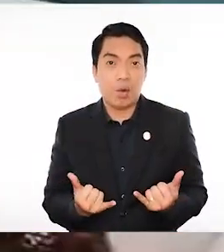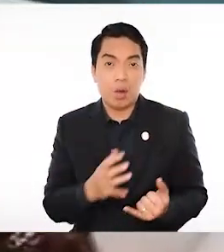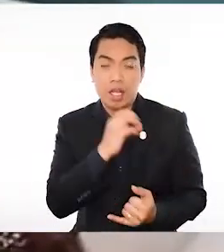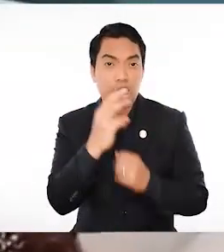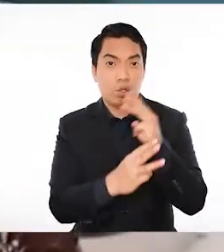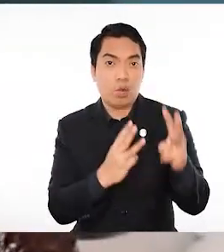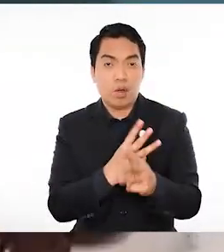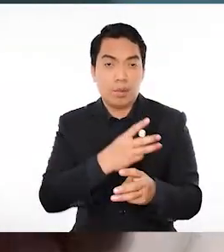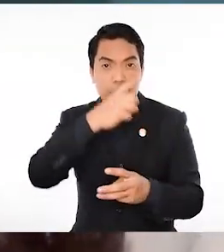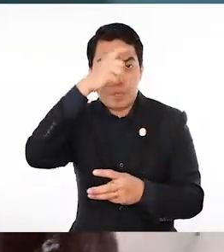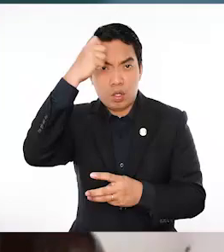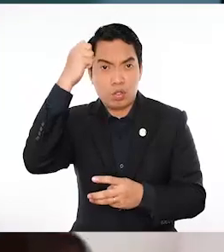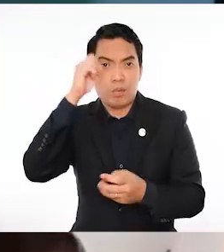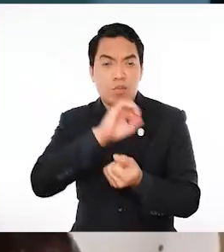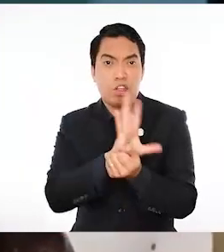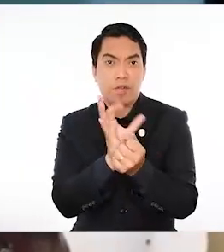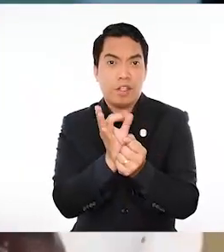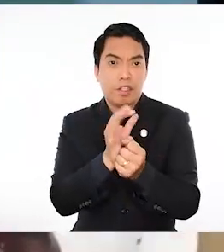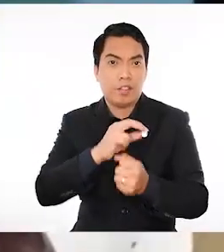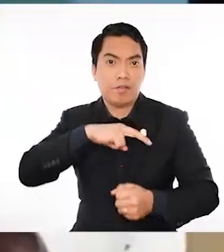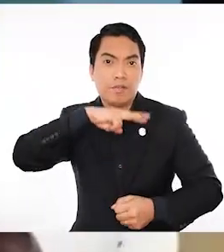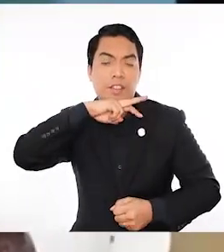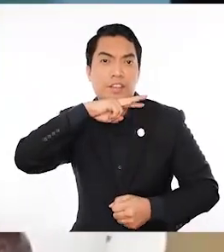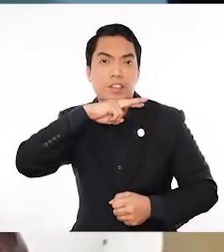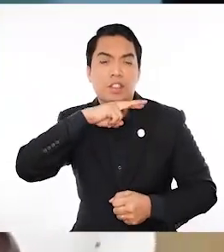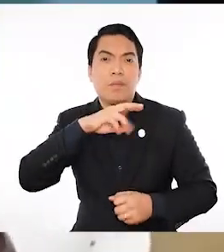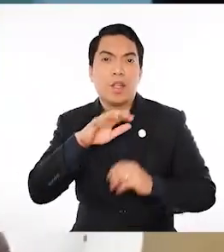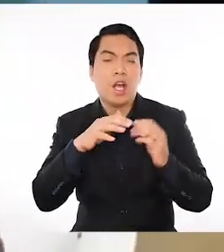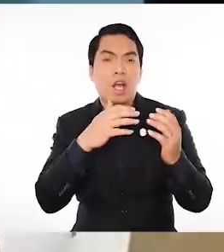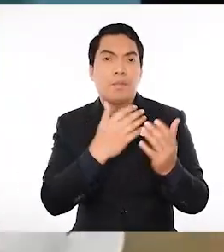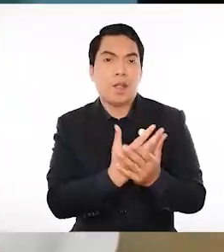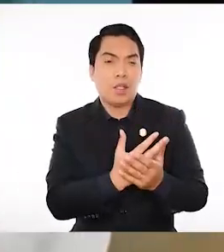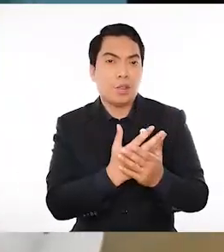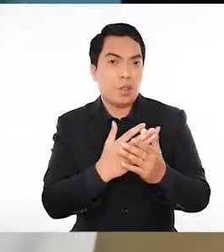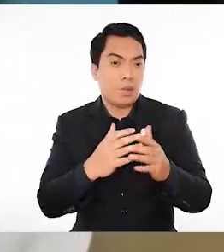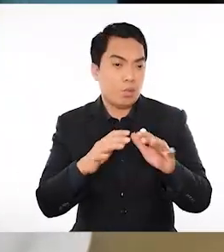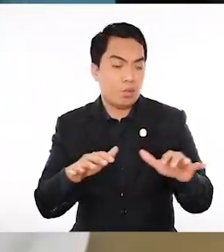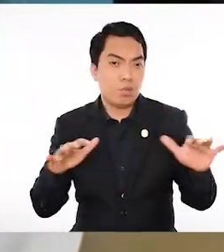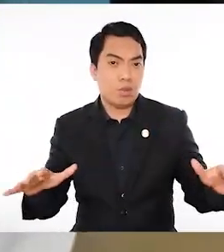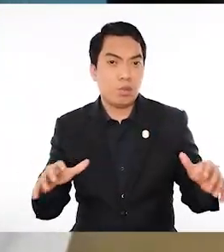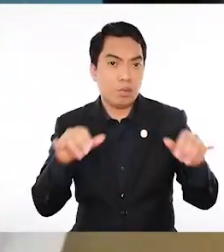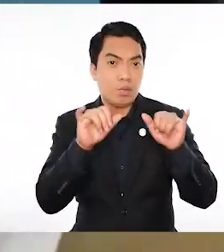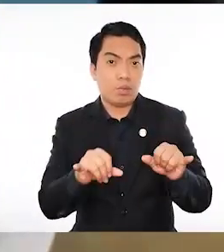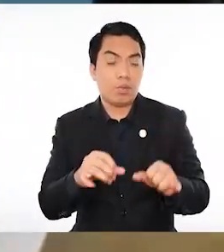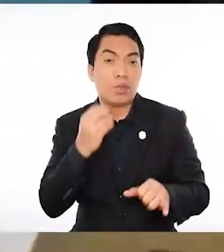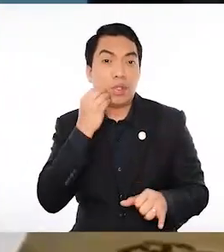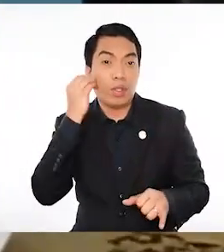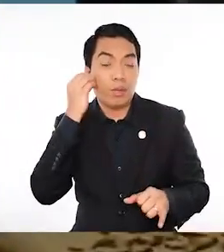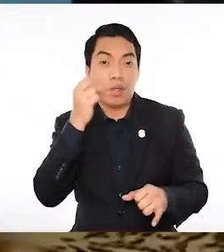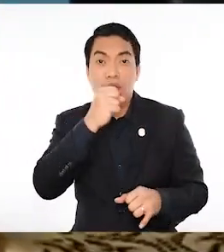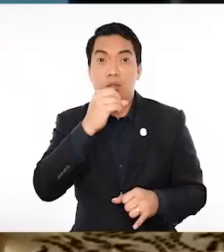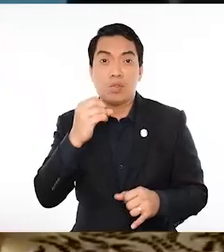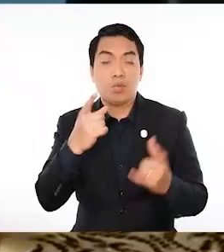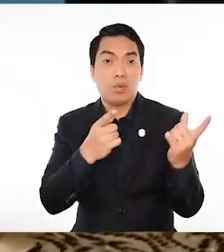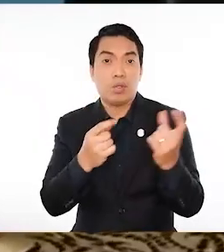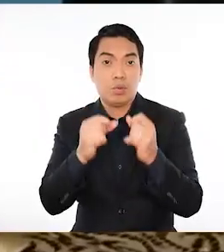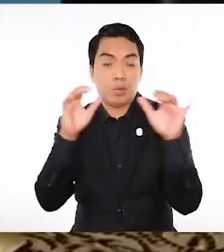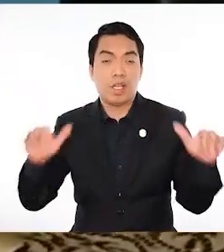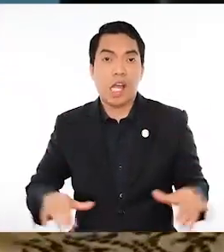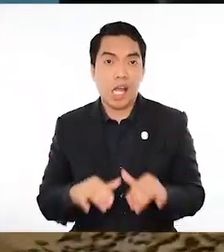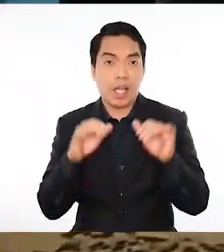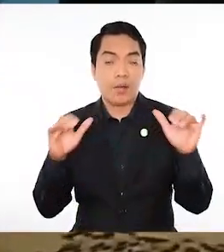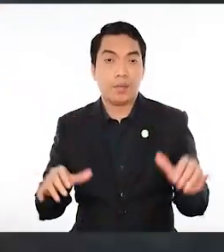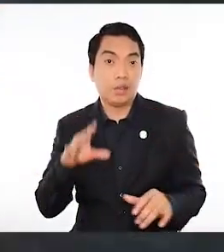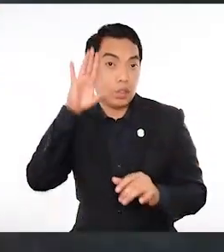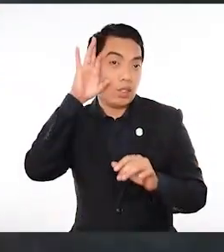sa COVID-19 virus, lahat ng ating mga kabataan ay nakastay at home. Kaya, nagsagawa ng aktibidad ang ating